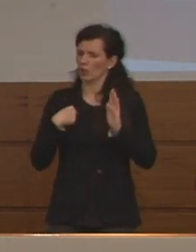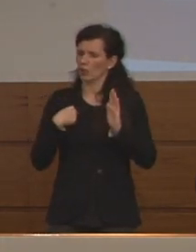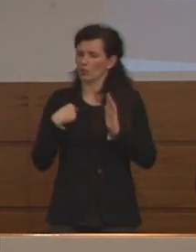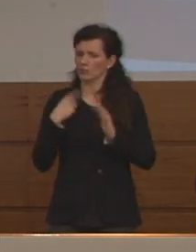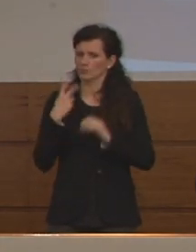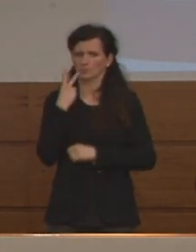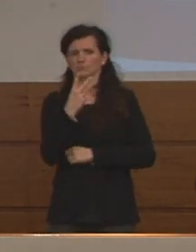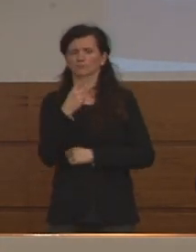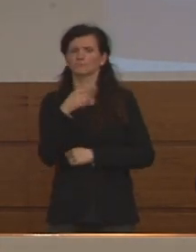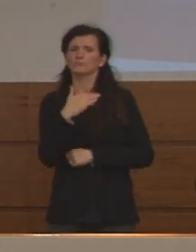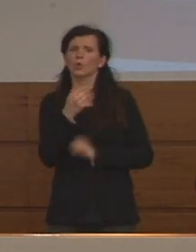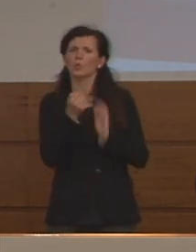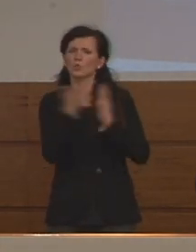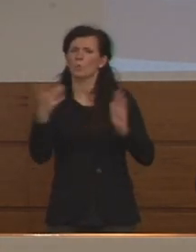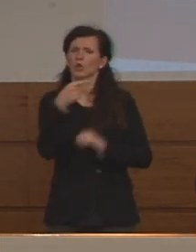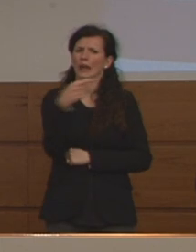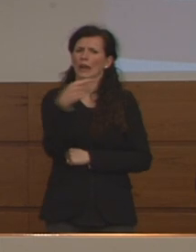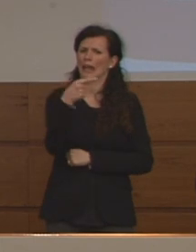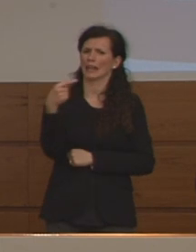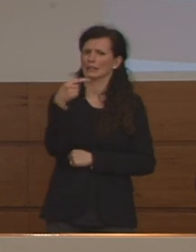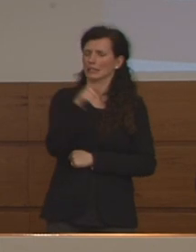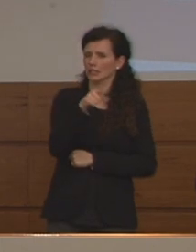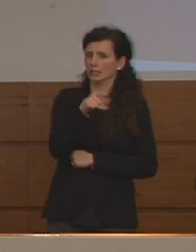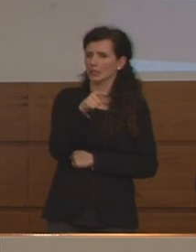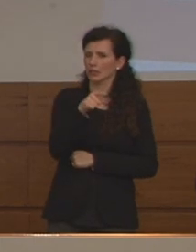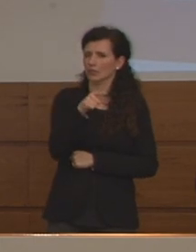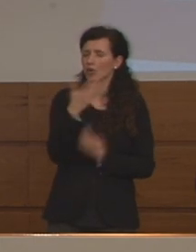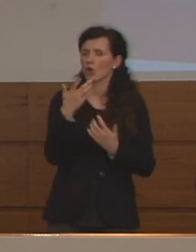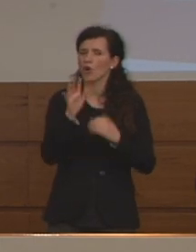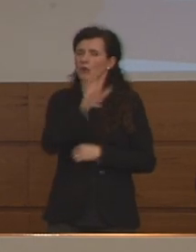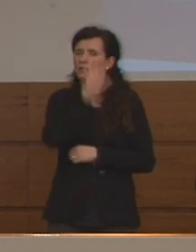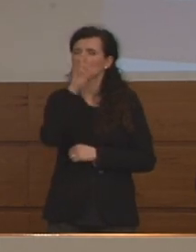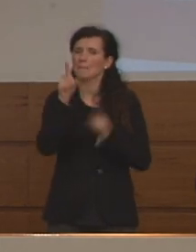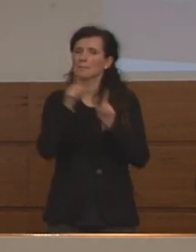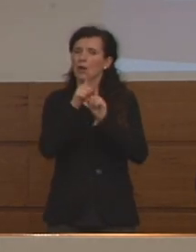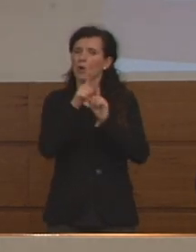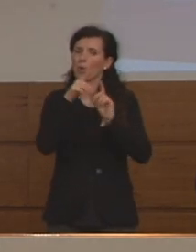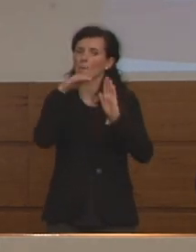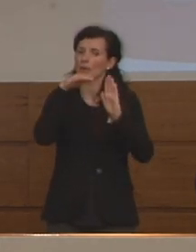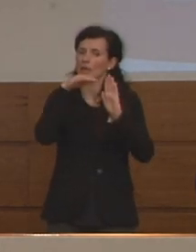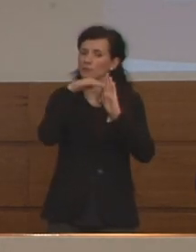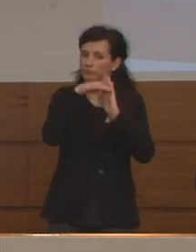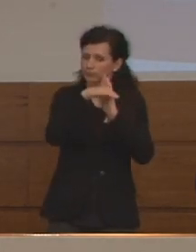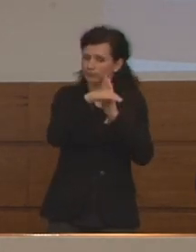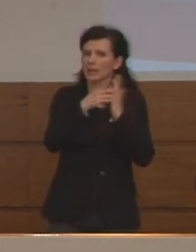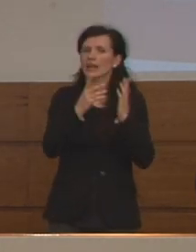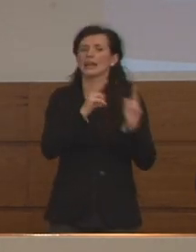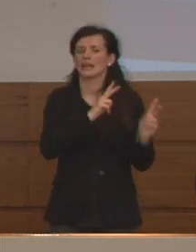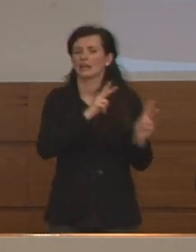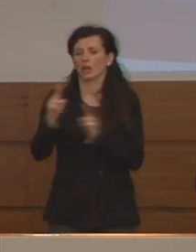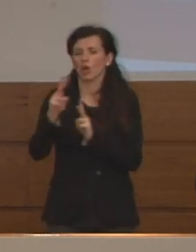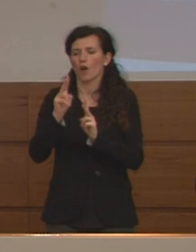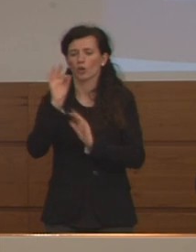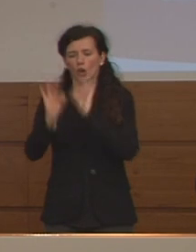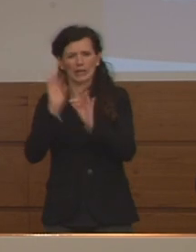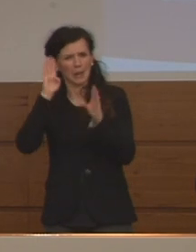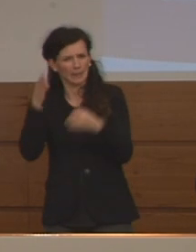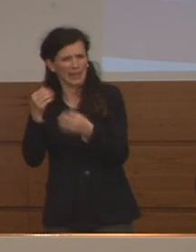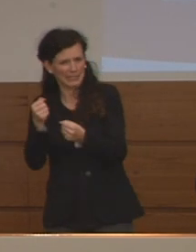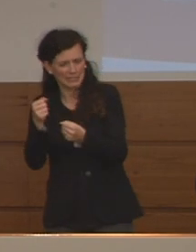nel senso quindi che va con la freccia verso il basso che è quello dei ricoveri quello delle terapie intensive e quindi queste sono buone